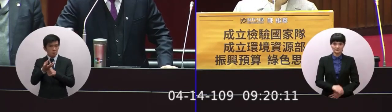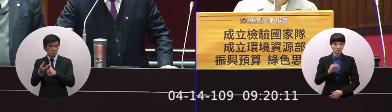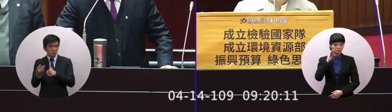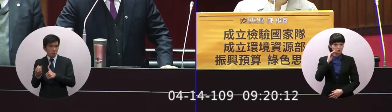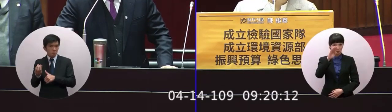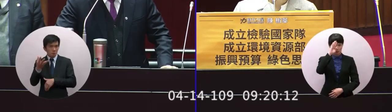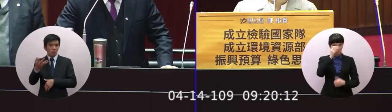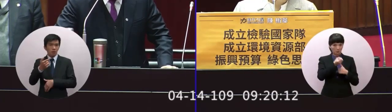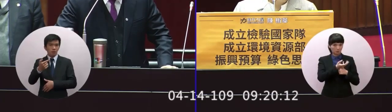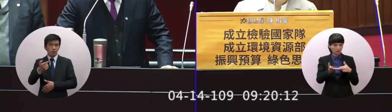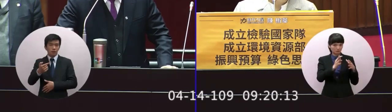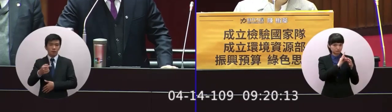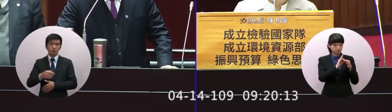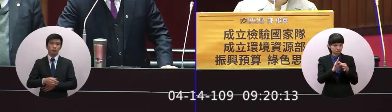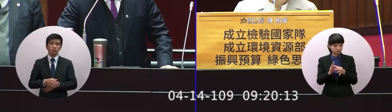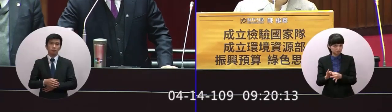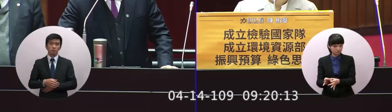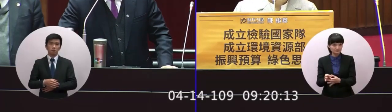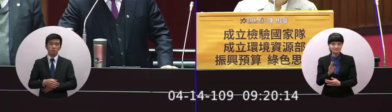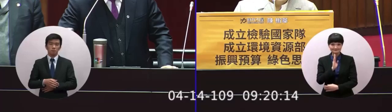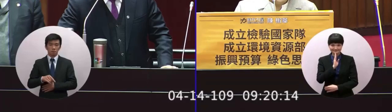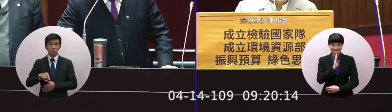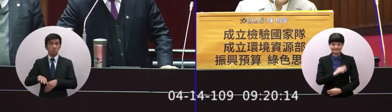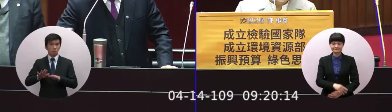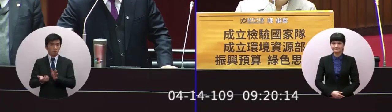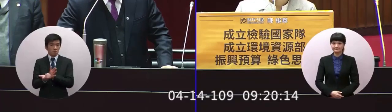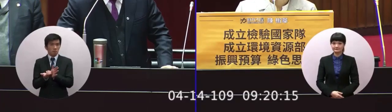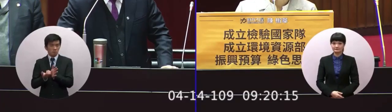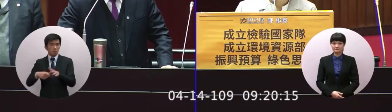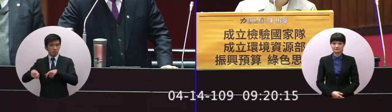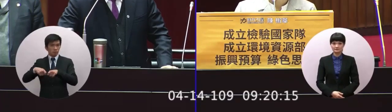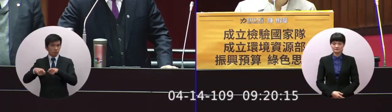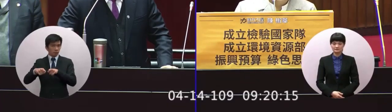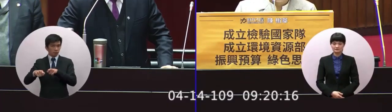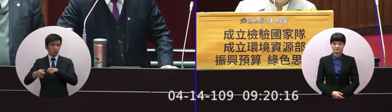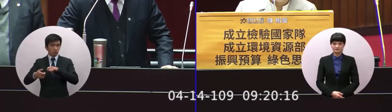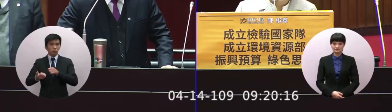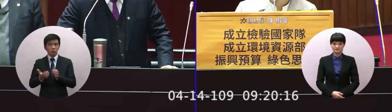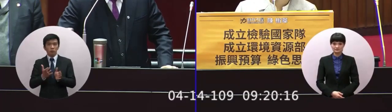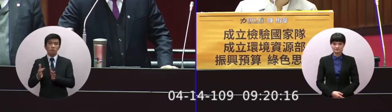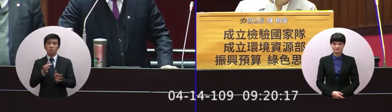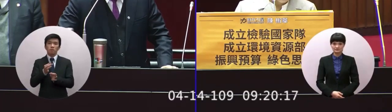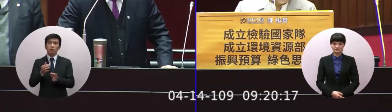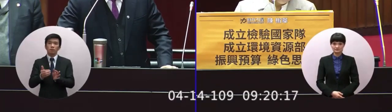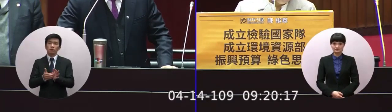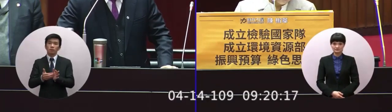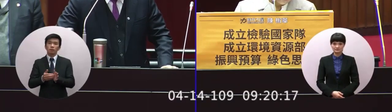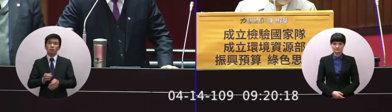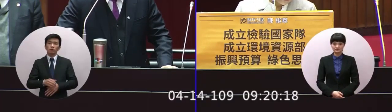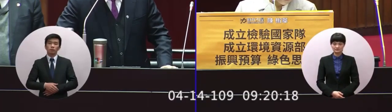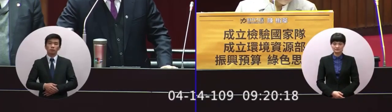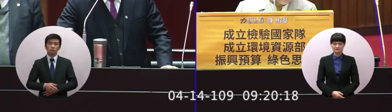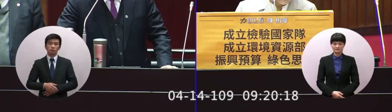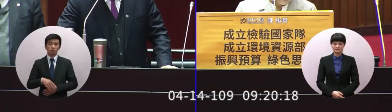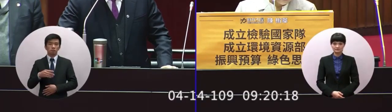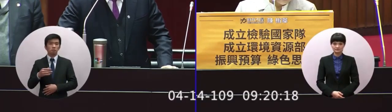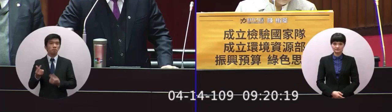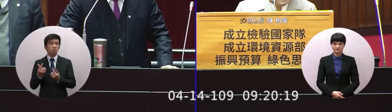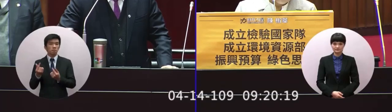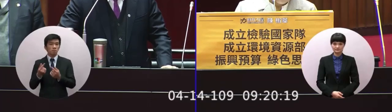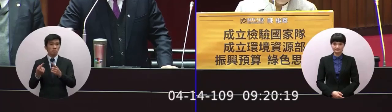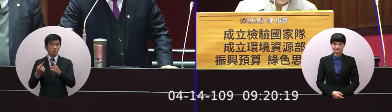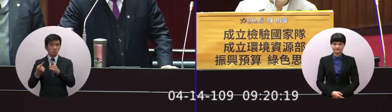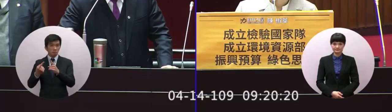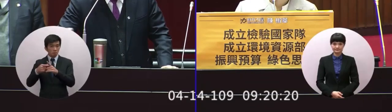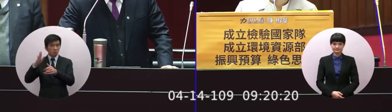展，那我们一定已经做好相关的准备，那应该再加强，再补充人力，